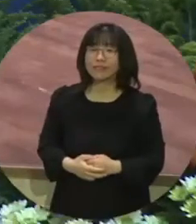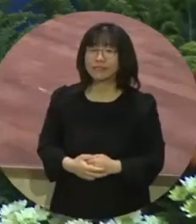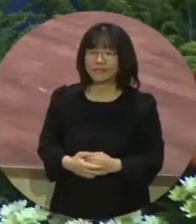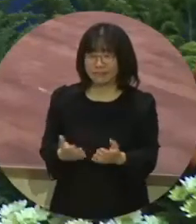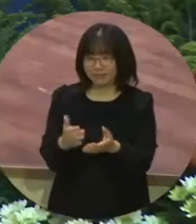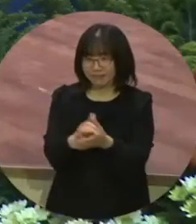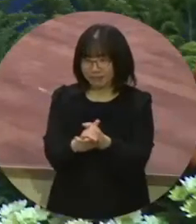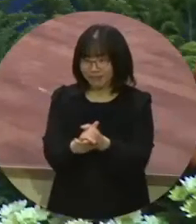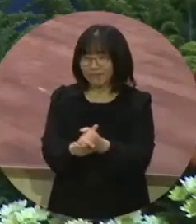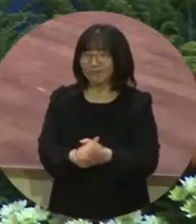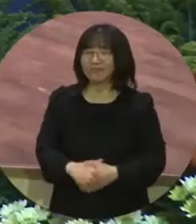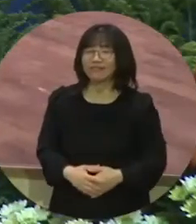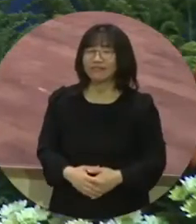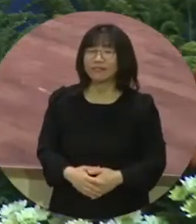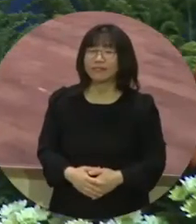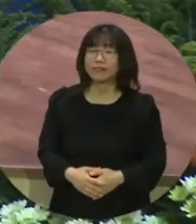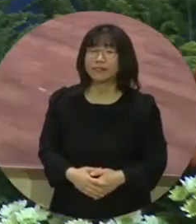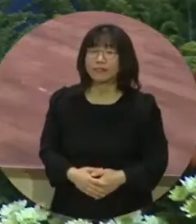아멘.